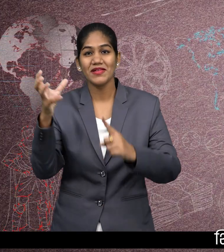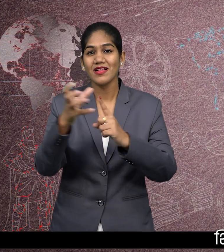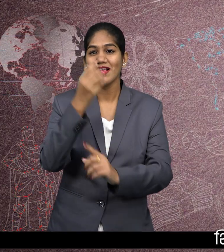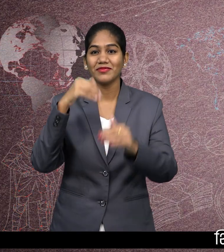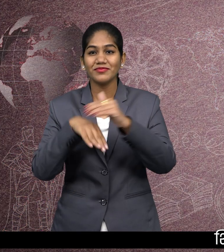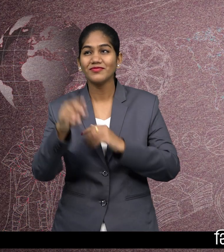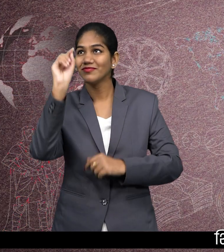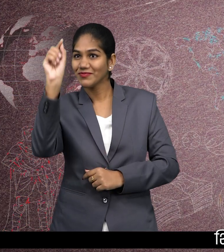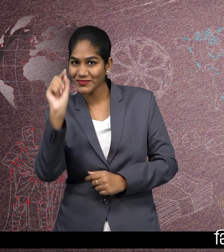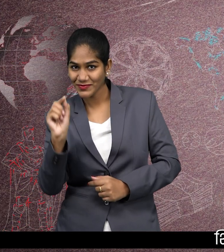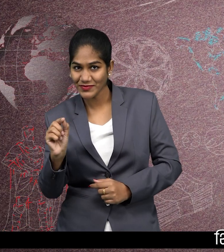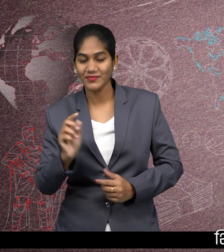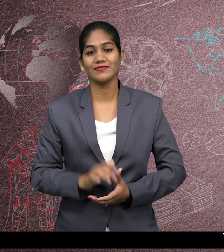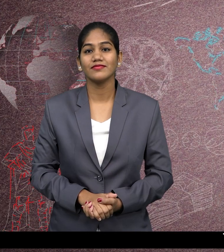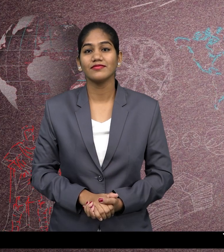शिकण्याचे परिणाम.